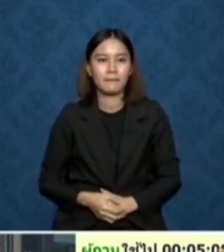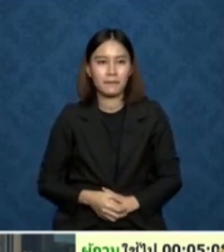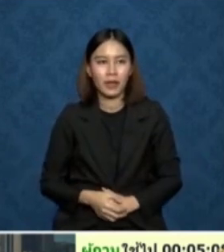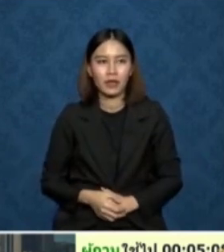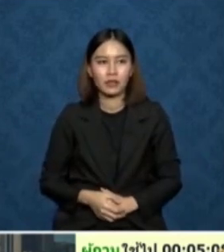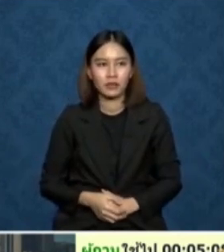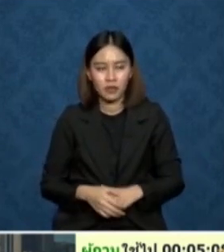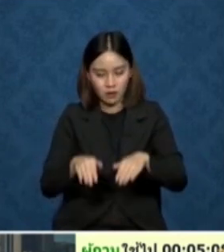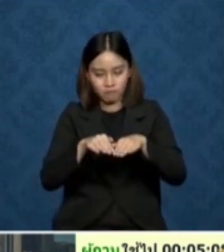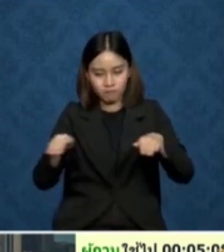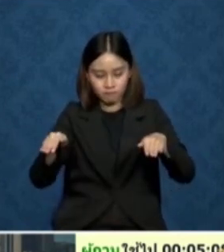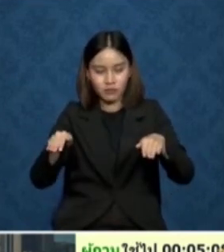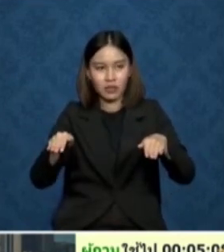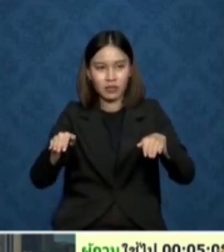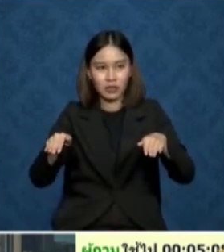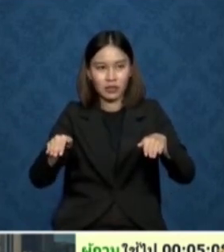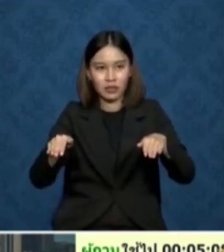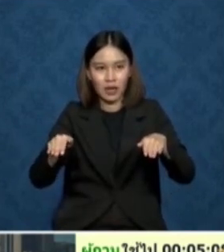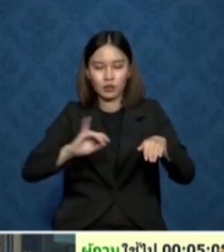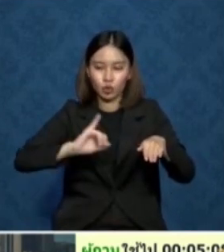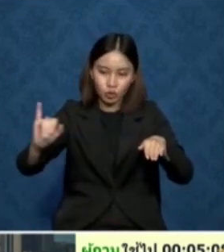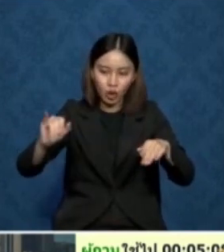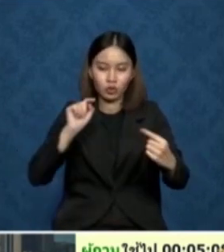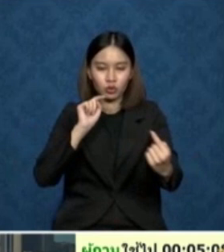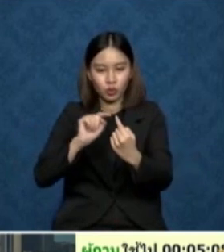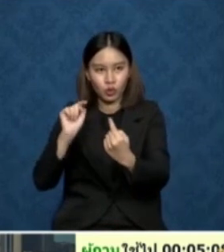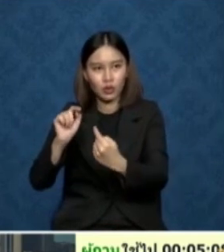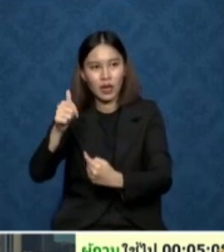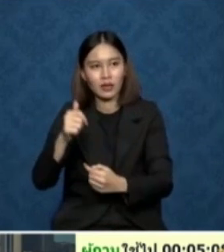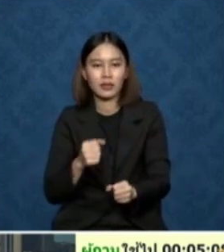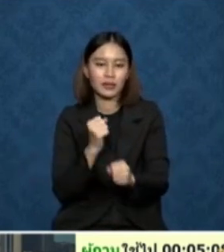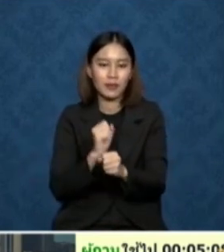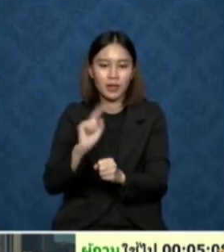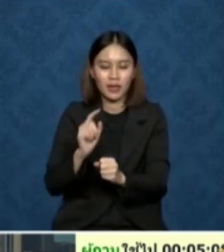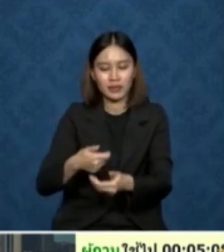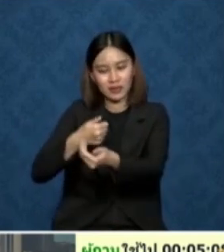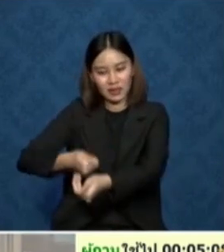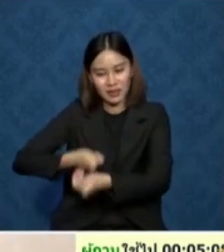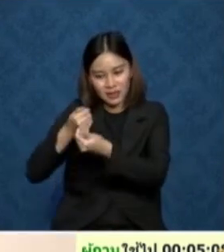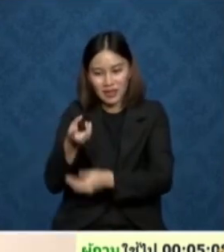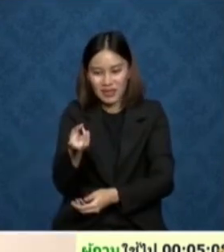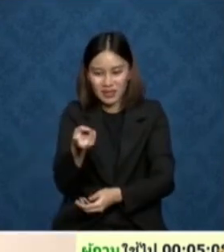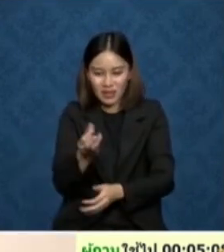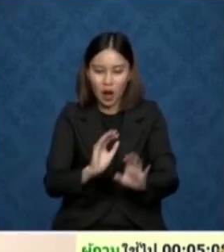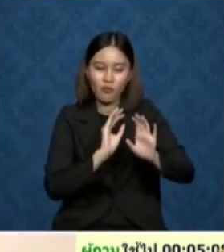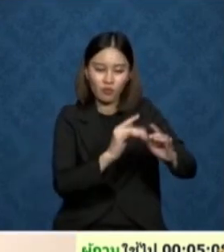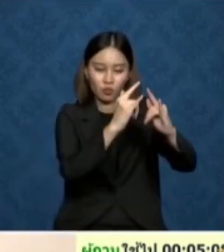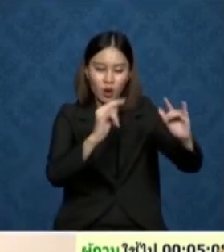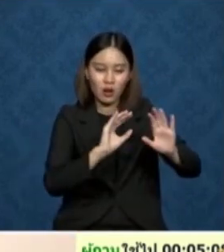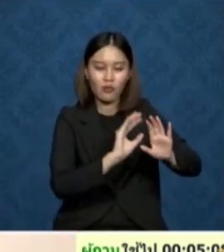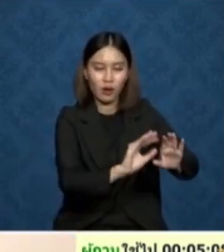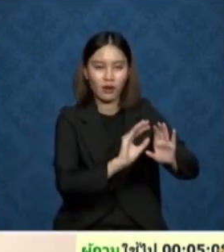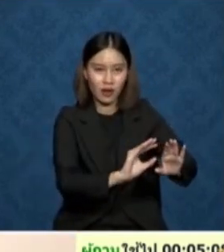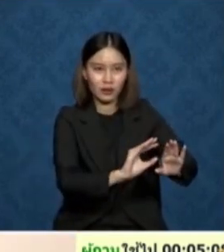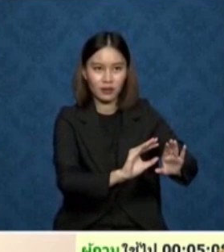ุภาพราคาข้าว ให้อยู่ในดุนที่เหมาะสมให้ถูกต้องเราดำเนินการให้เกษกรเก็บข้าวไว้ในยงฉาง